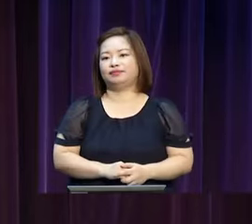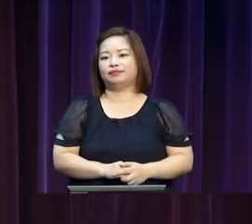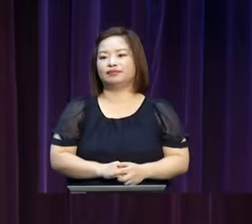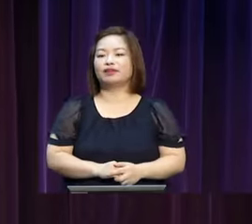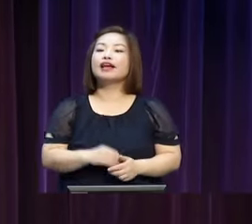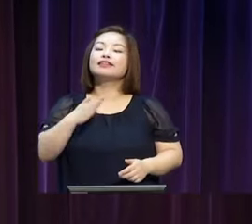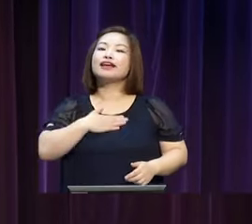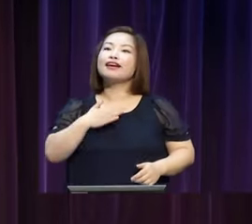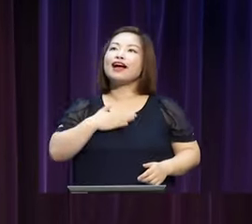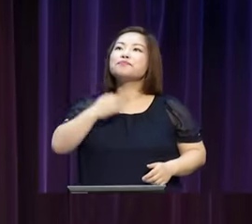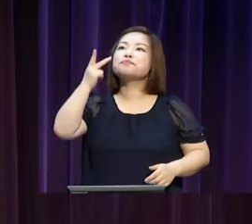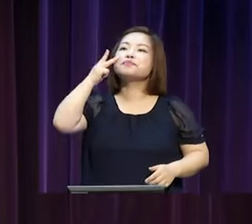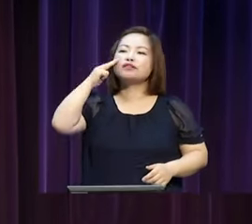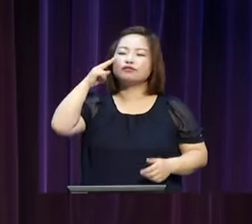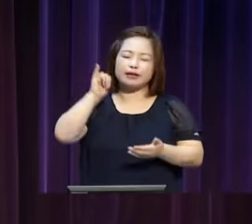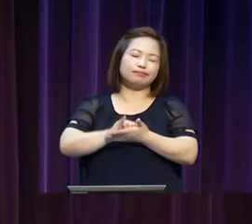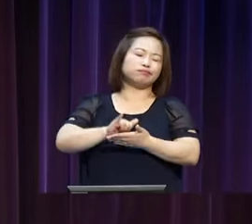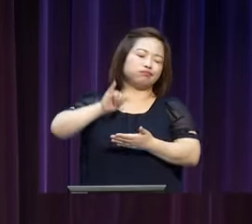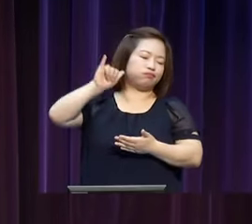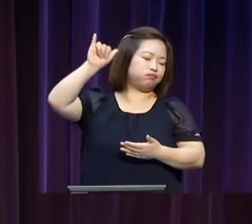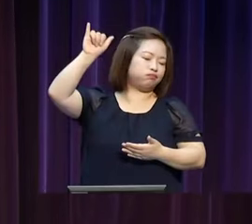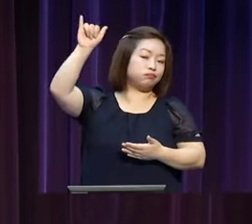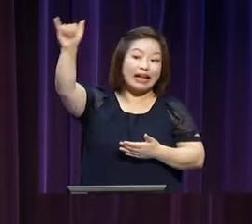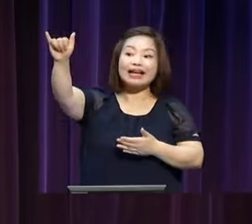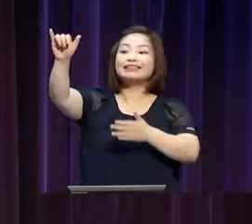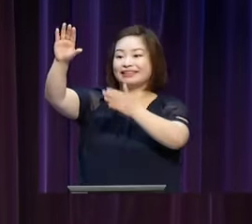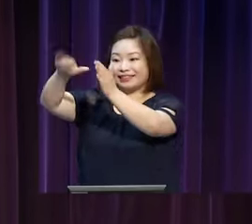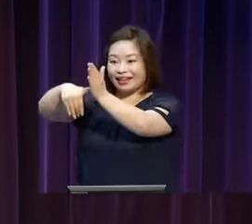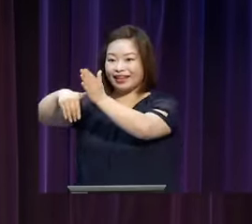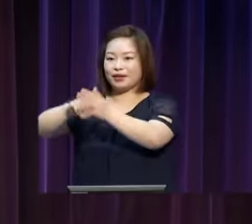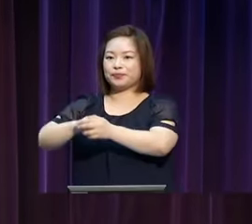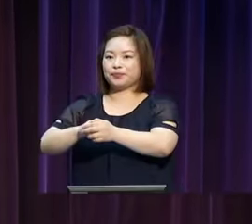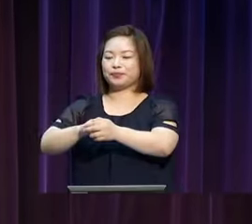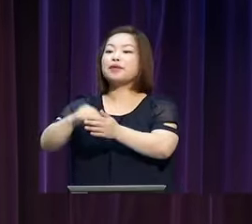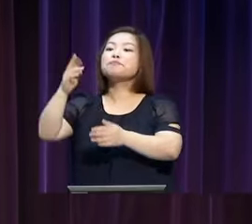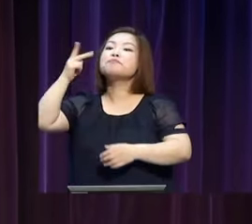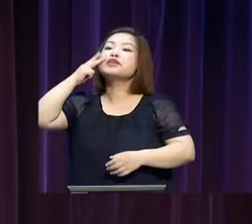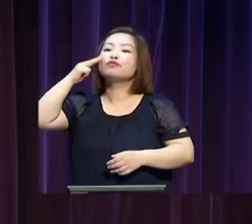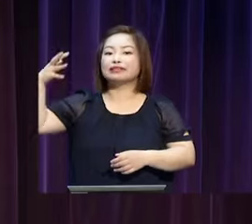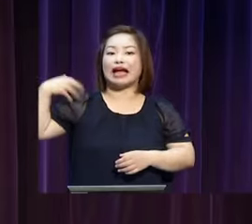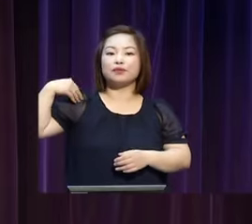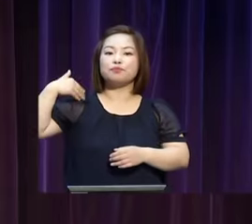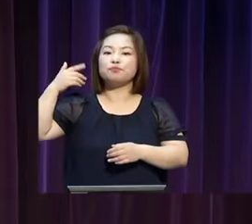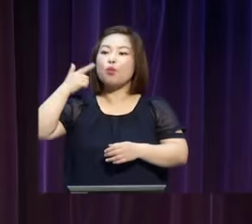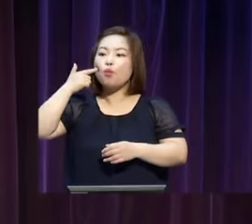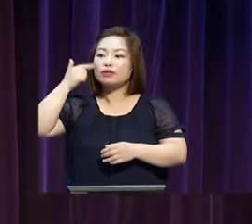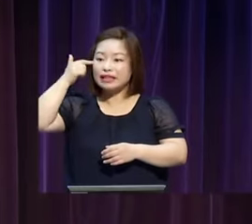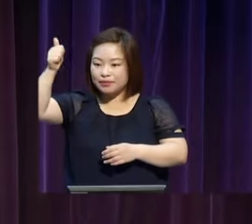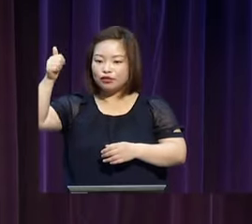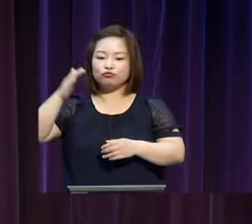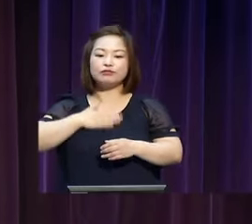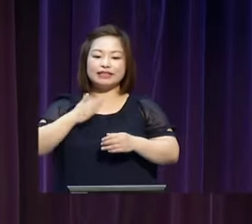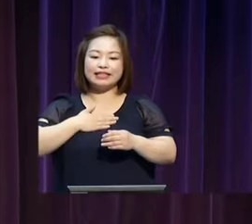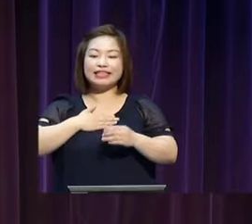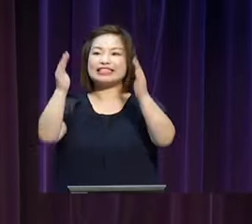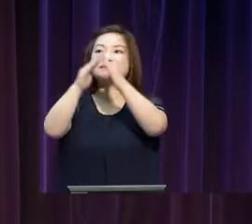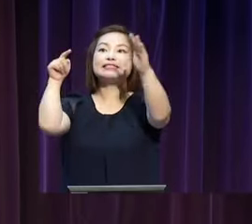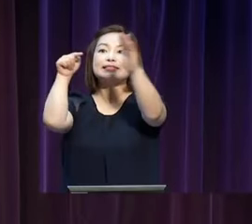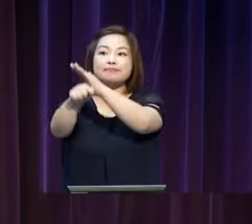제가 미국에 선교를 갔을 때 담임 목사님이요, 우리 신방 좀 갑시다